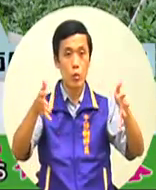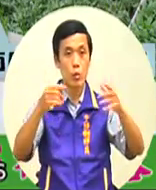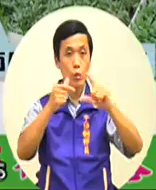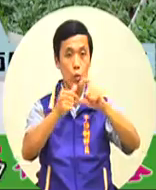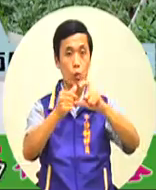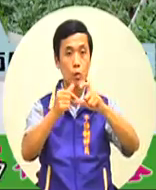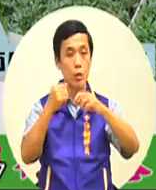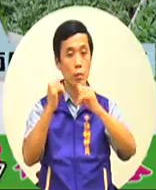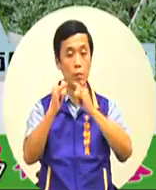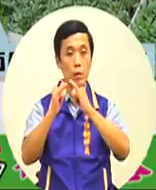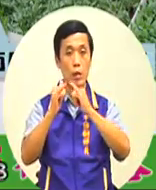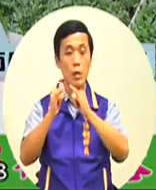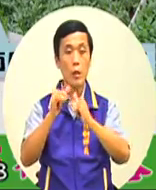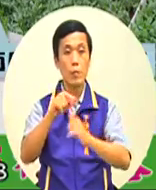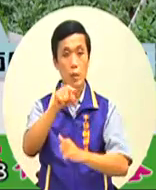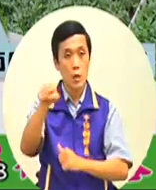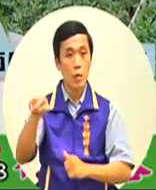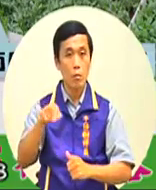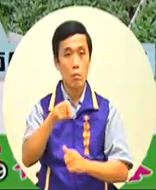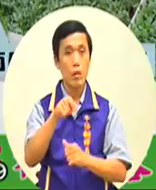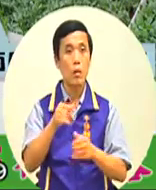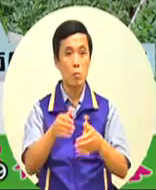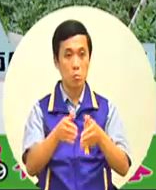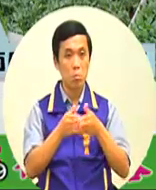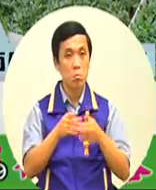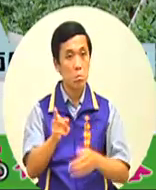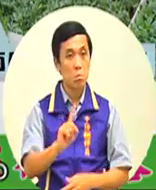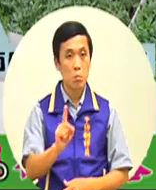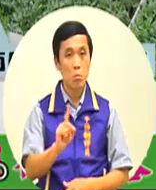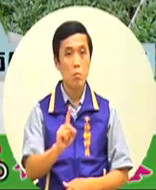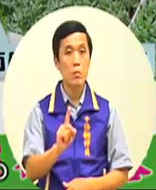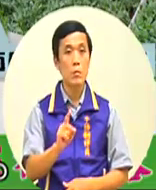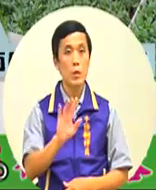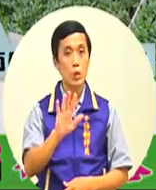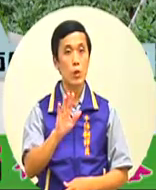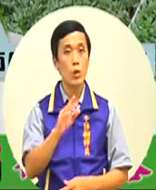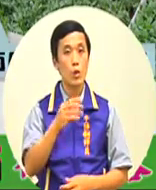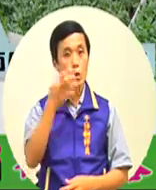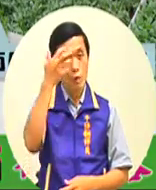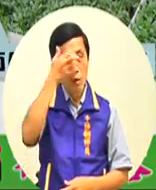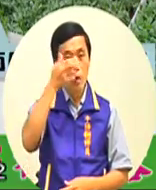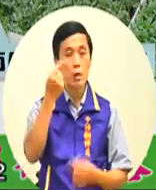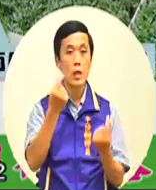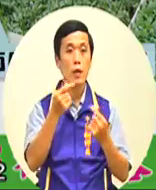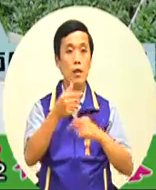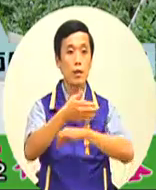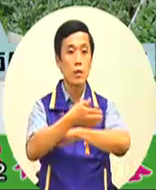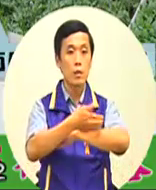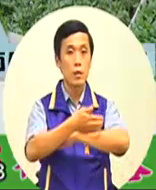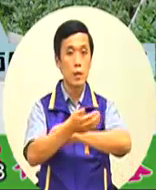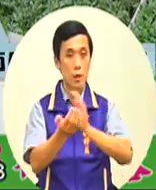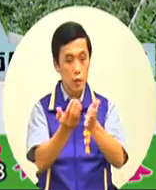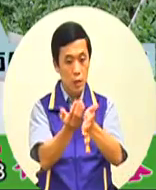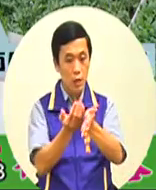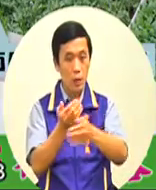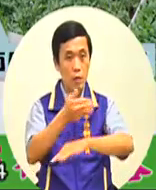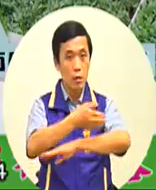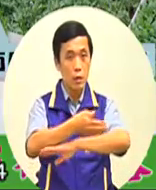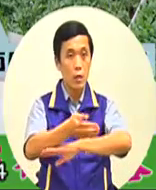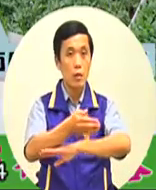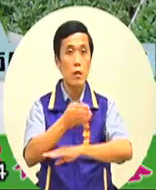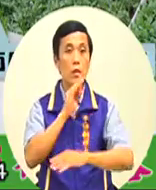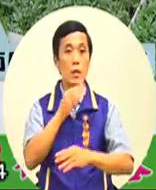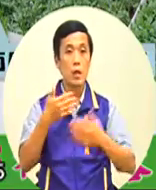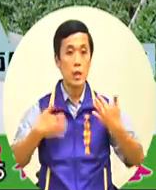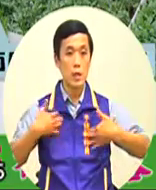友是真的很需要说有萤火族，像我们前镇就在新人国